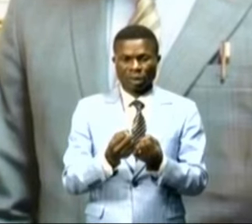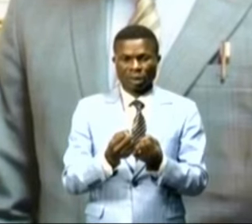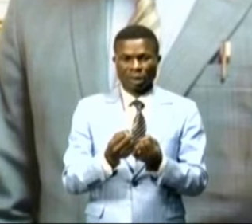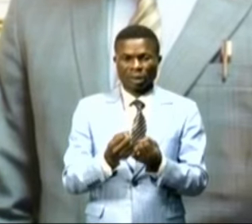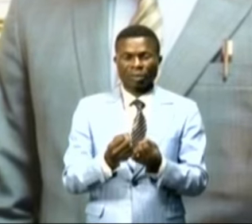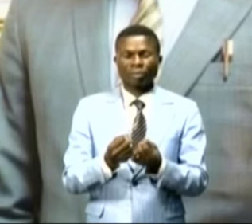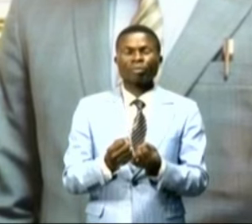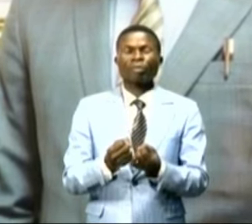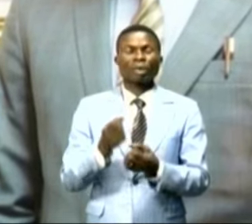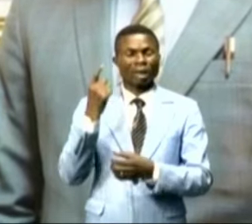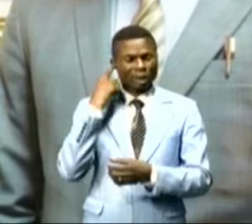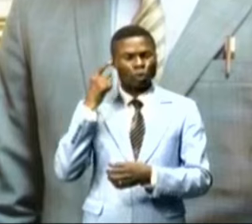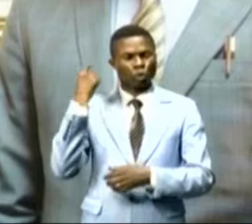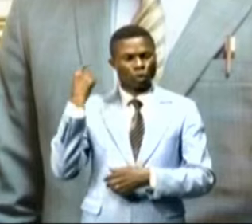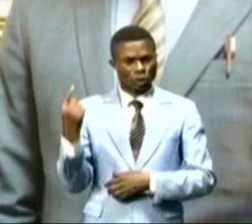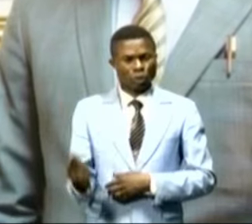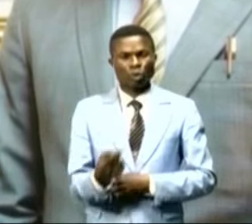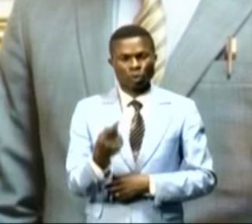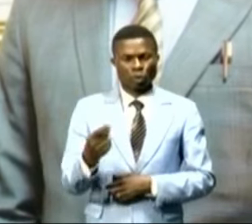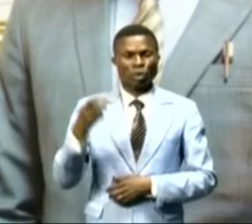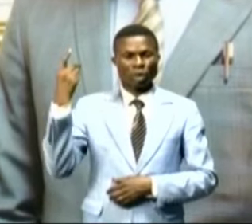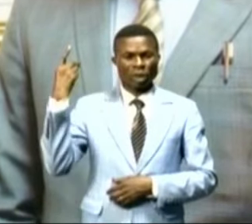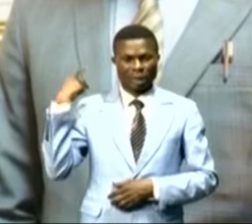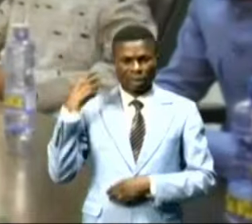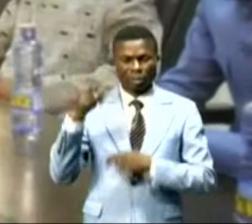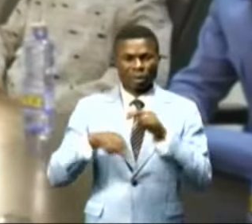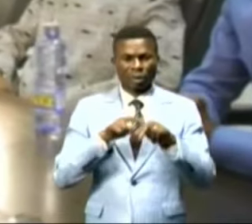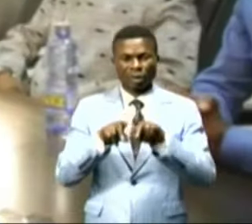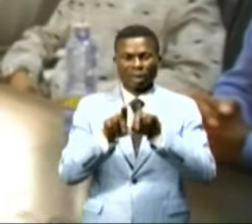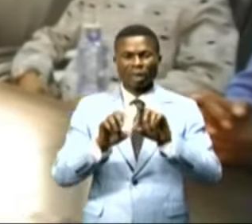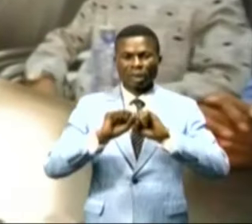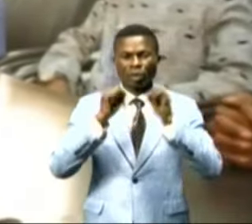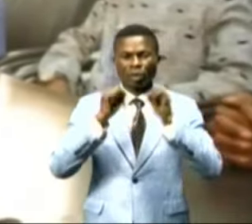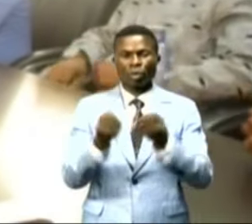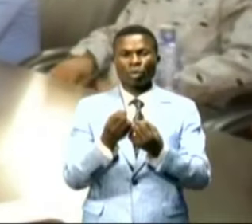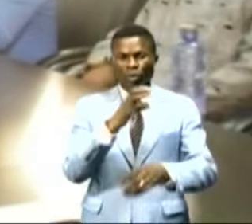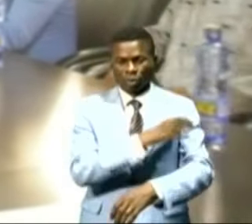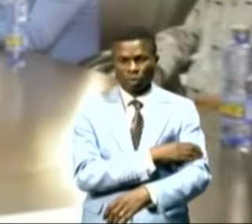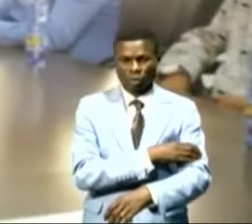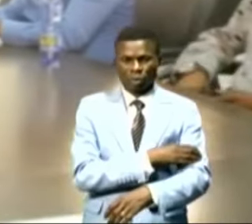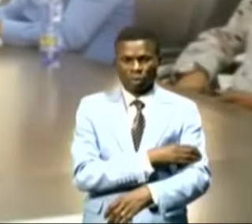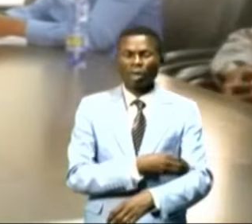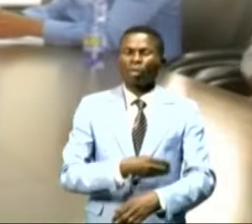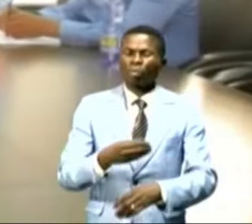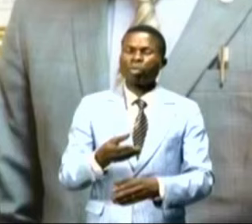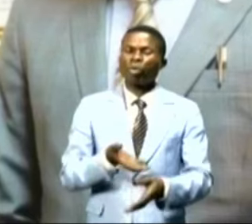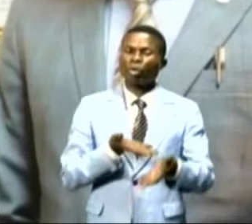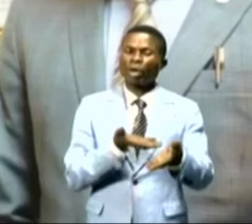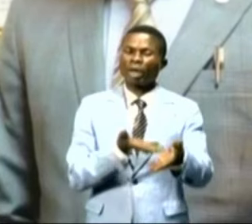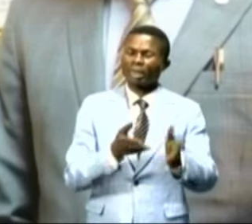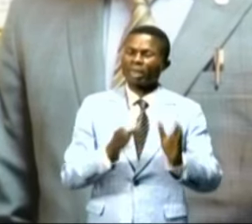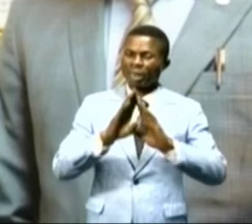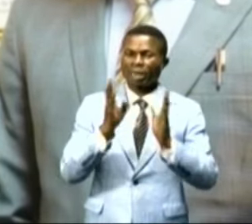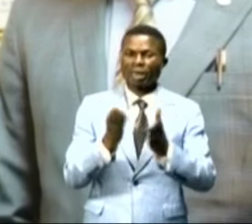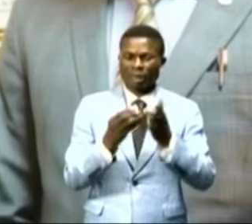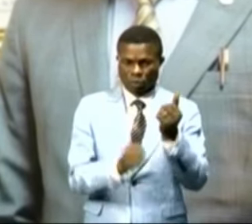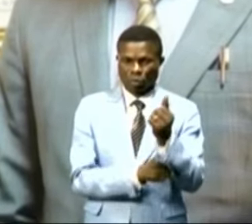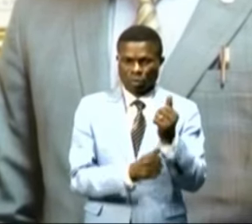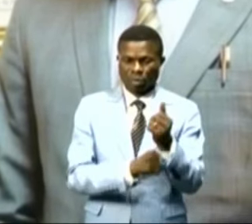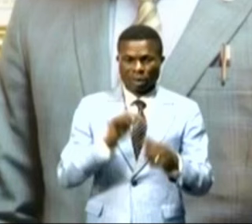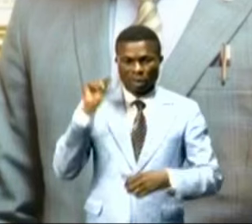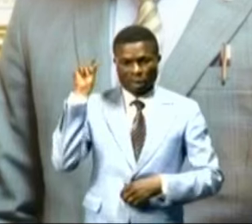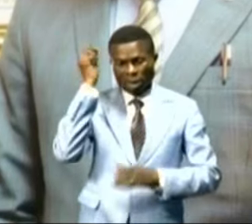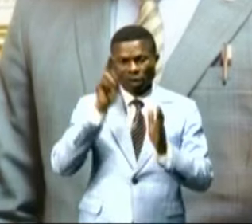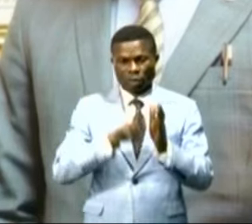fois les élus et la société civile pour suivre toutes les actions humanitaires que le gouvernement va mettre